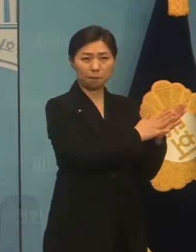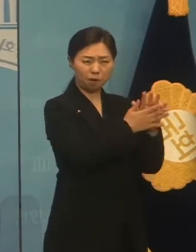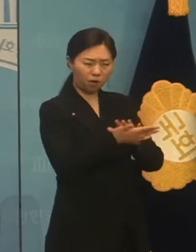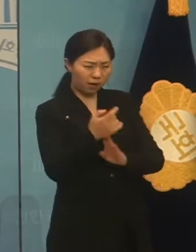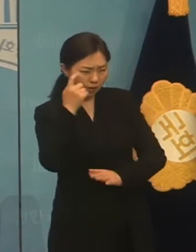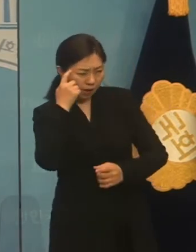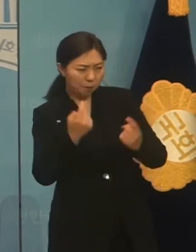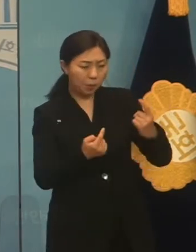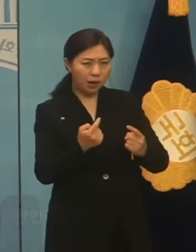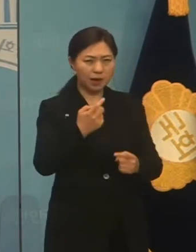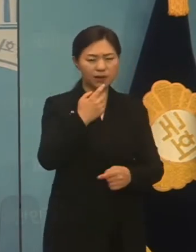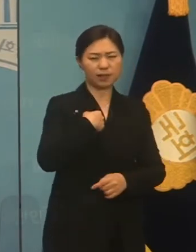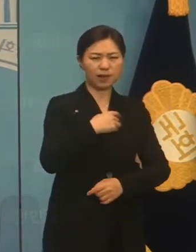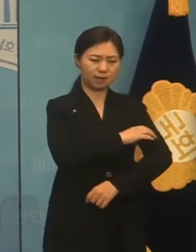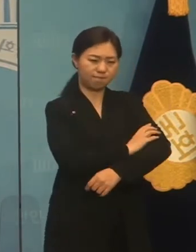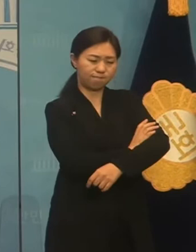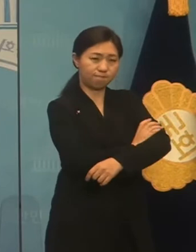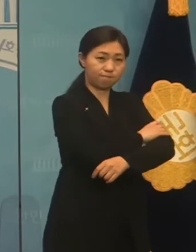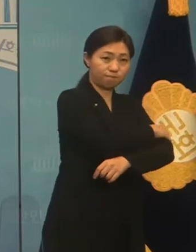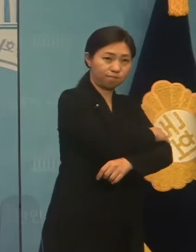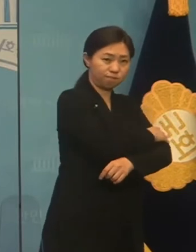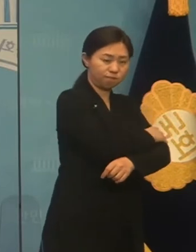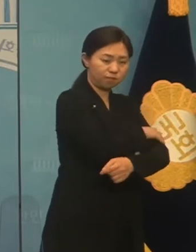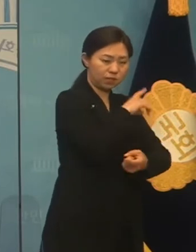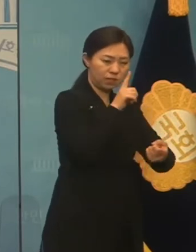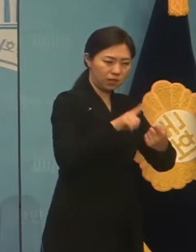변화하기보다는 기득권을 유지하게 하고